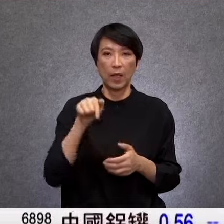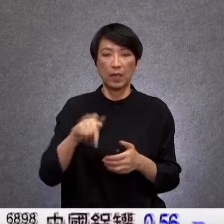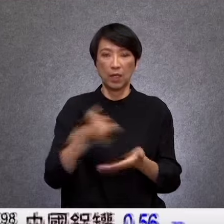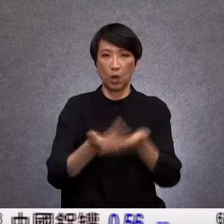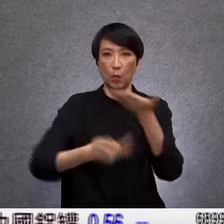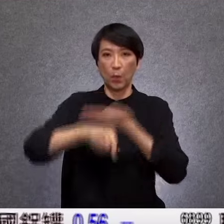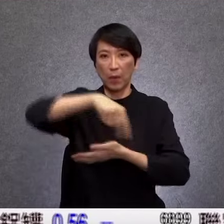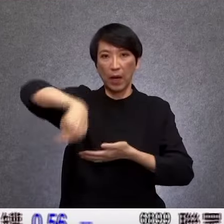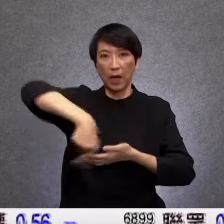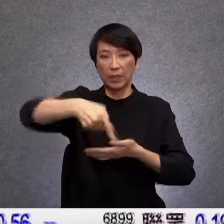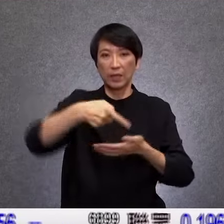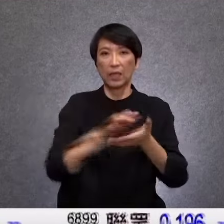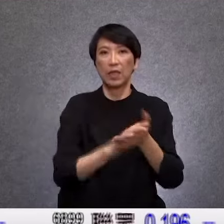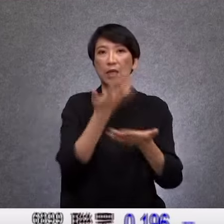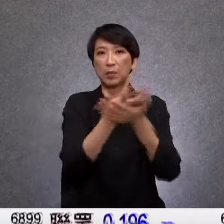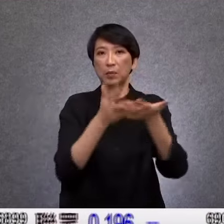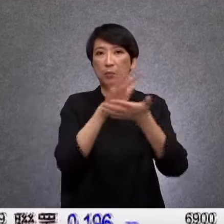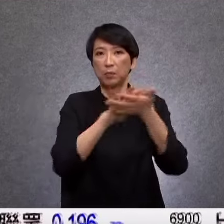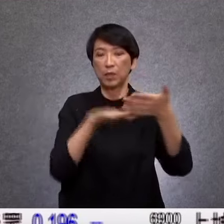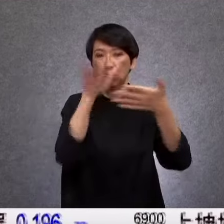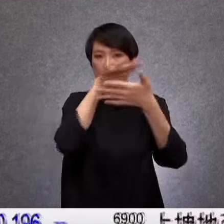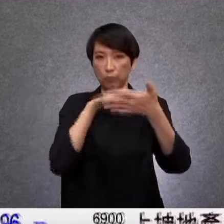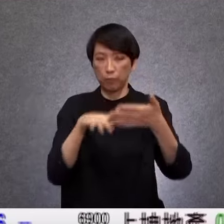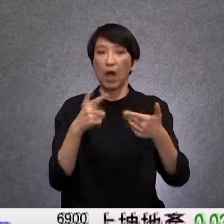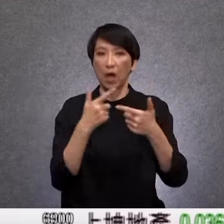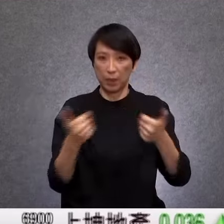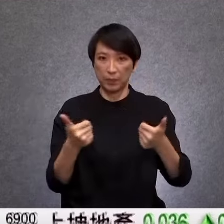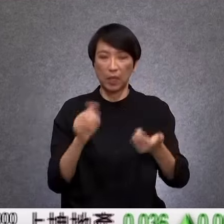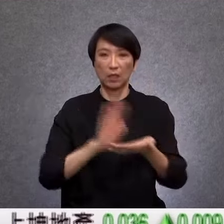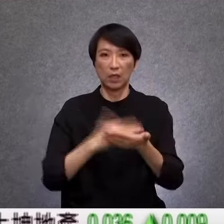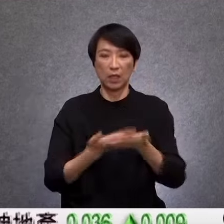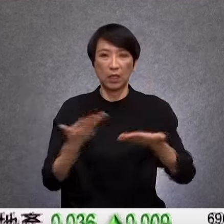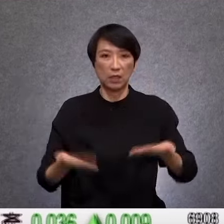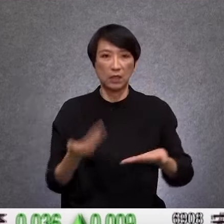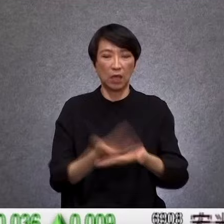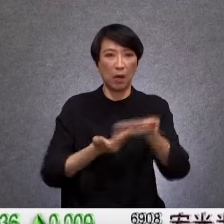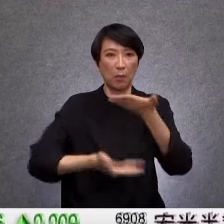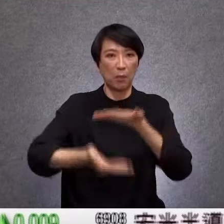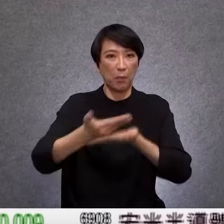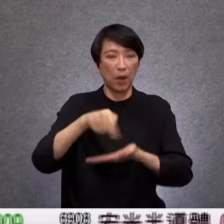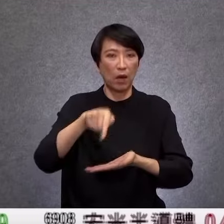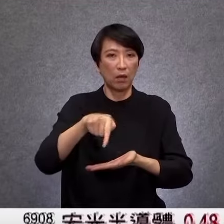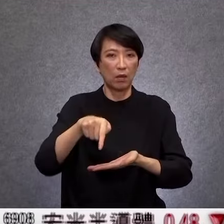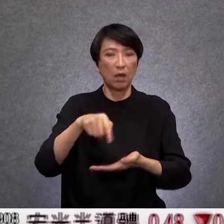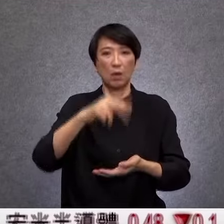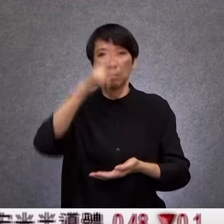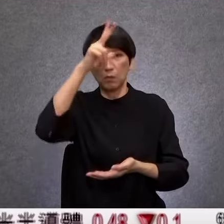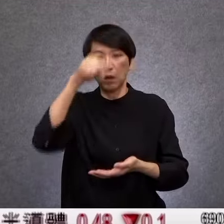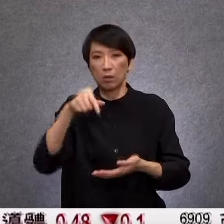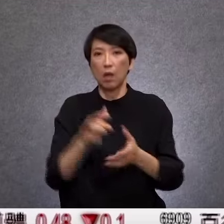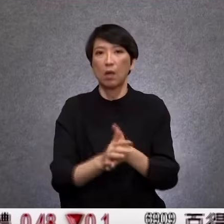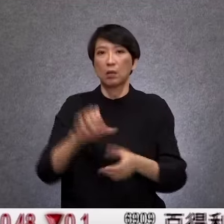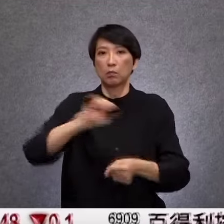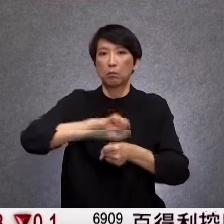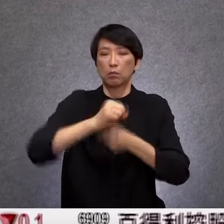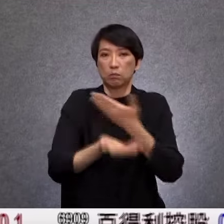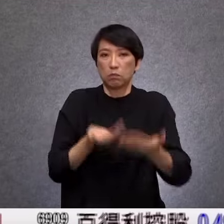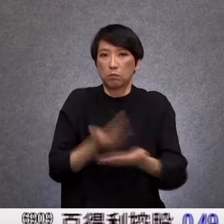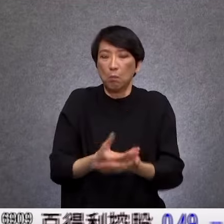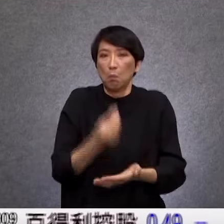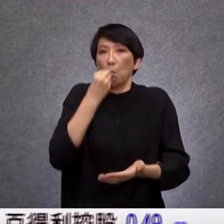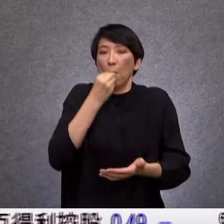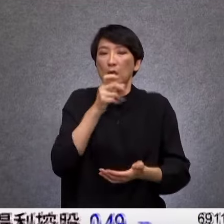目前嚟講，以呢一個賣地表都係一個合適嘅。 咁但個市場嘅胃口，你覺得個胃納